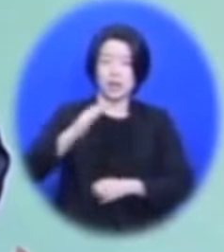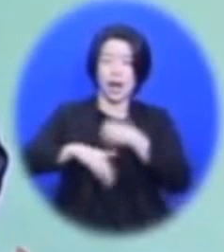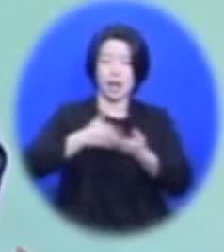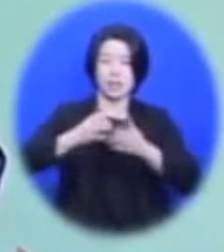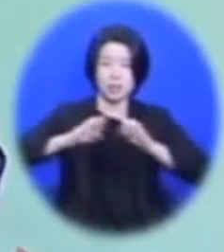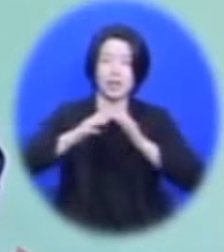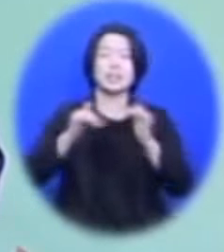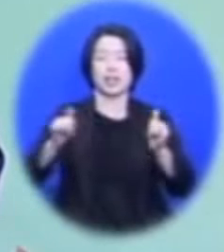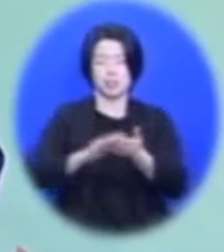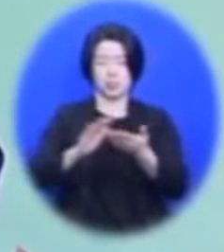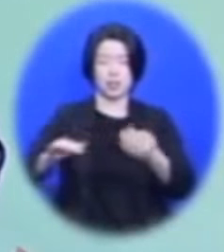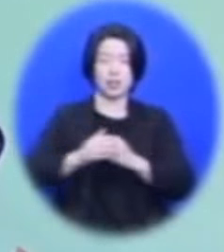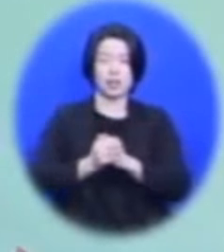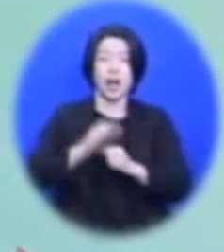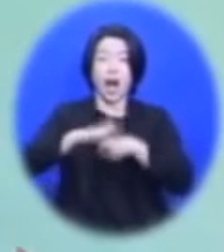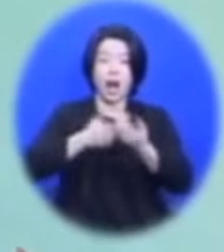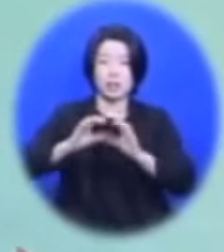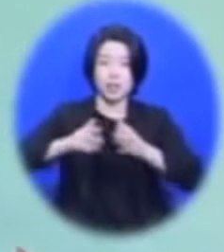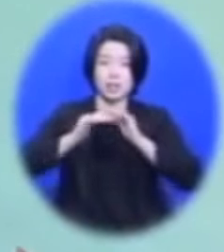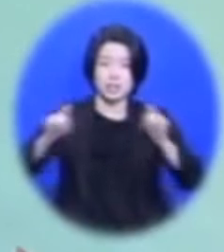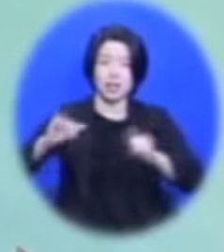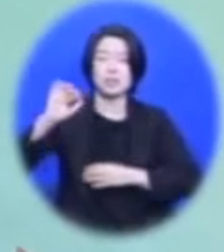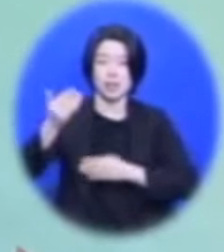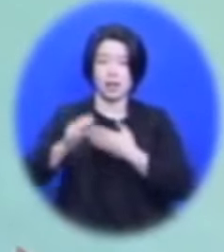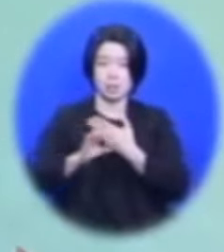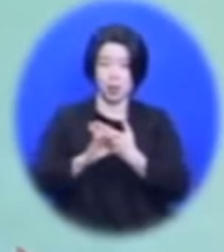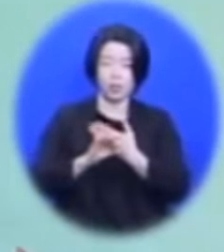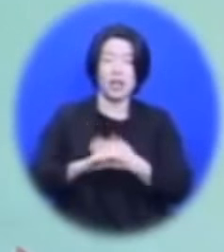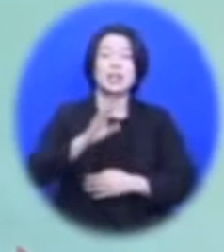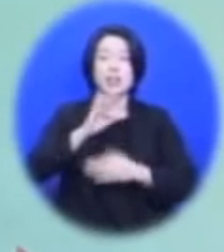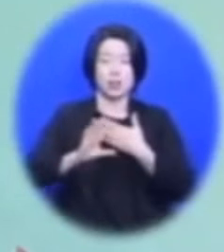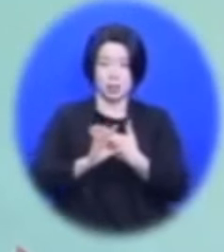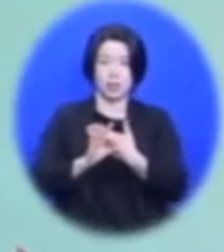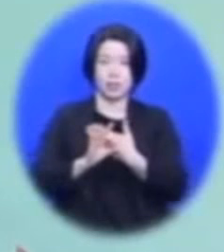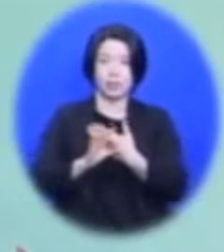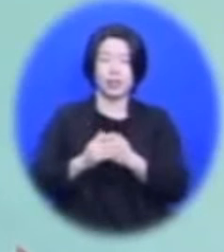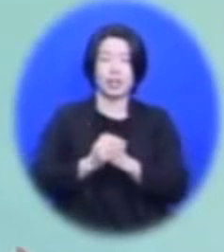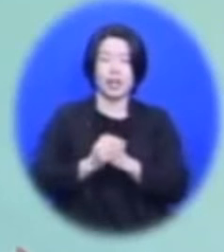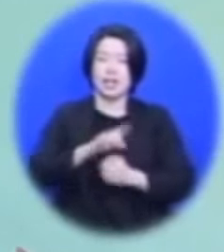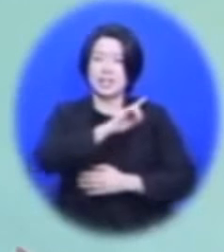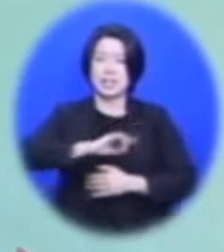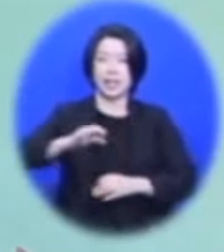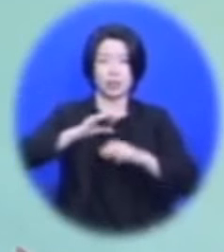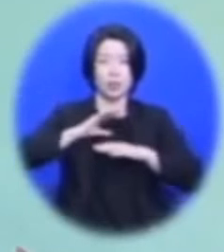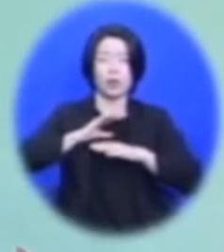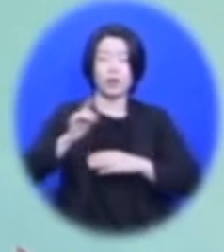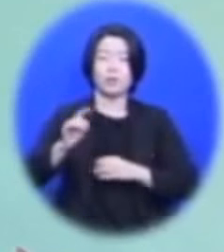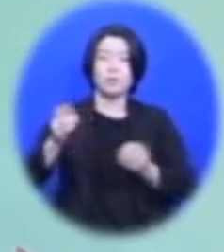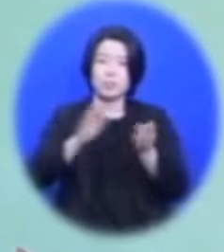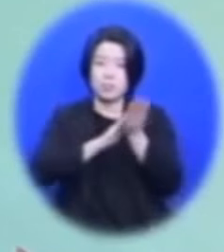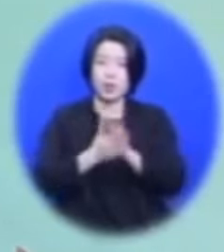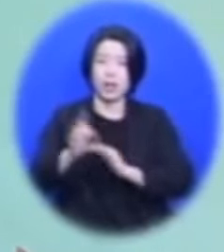나라 사람입니다. 하나님의 나라 사람이 되면 그러면 가장 놀라운 변화가